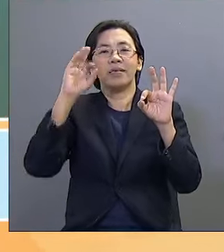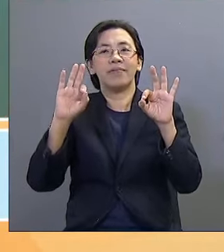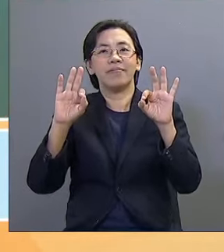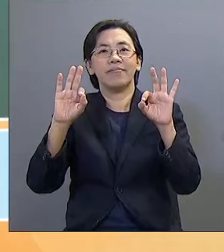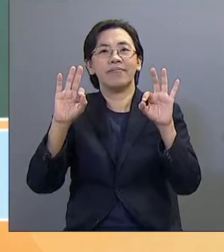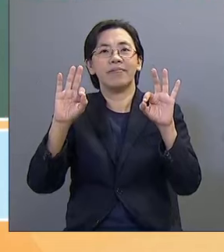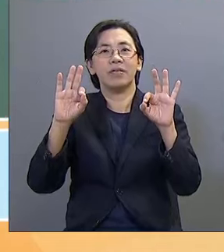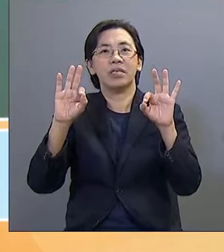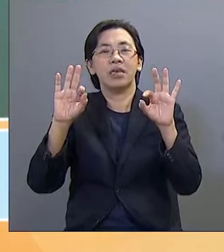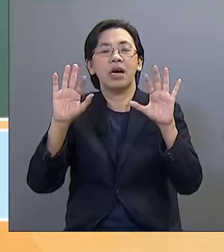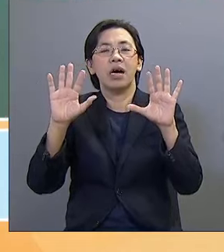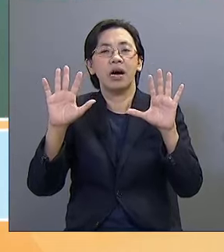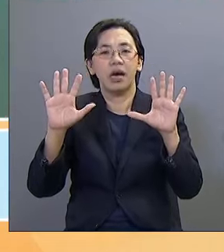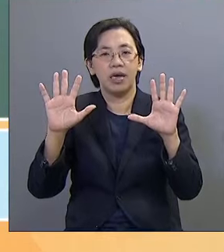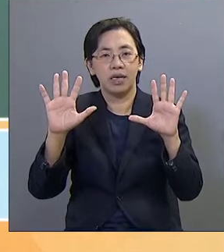แล้วก็หายใจออก